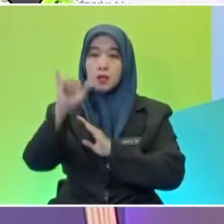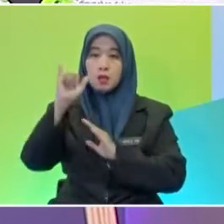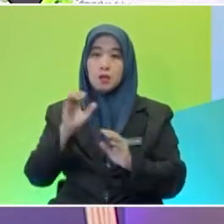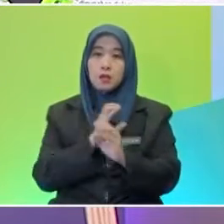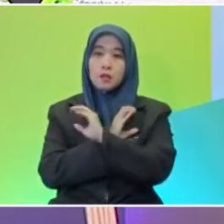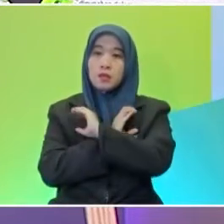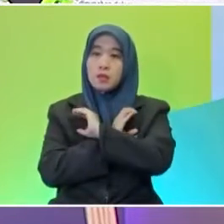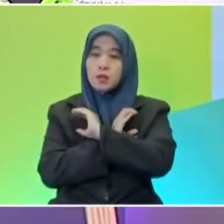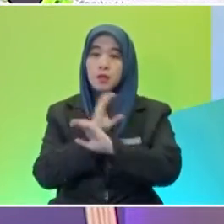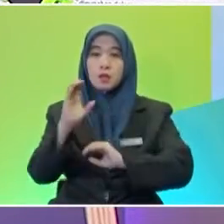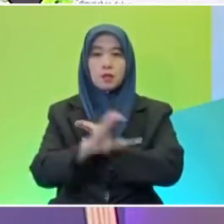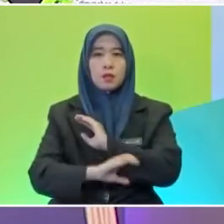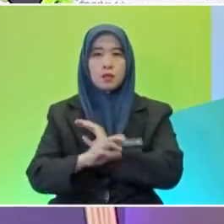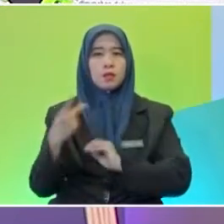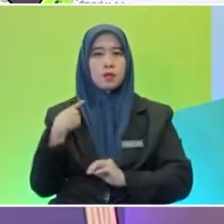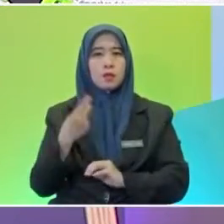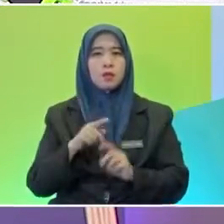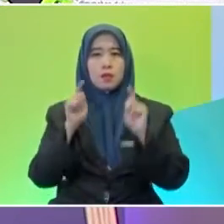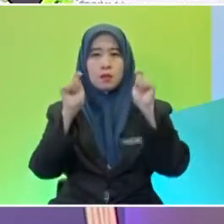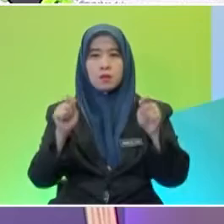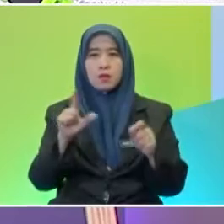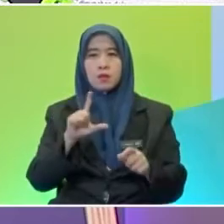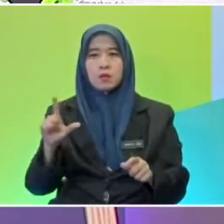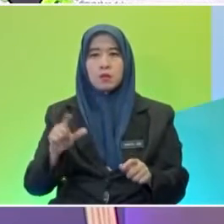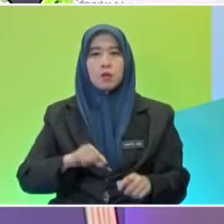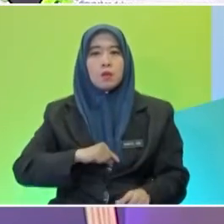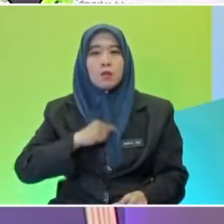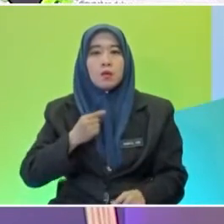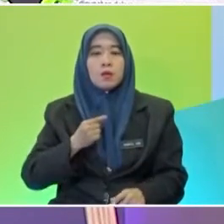dalam menggunakan bahasa Melayu